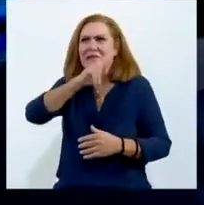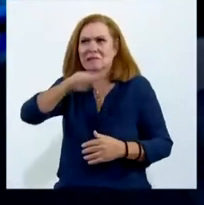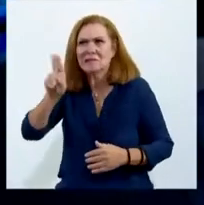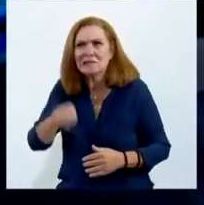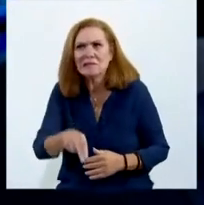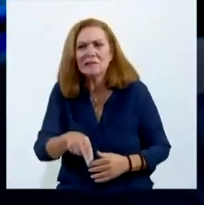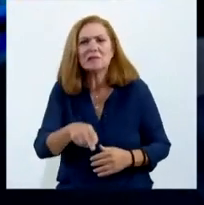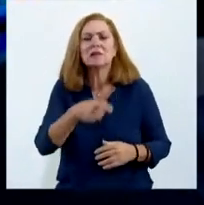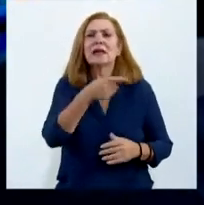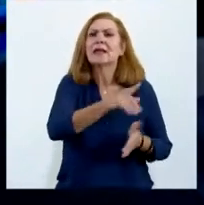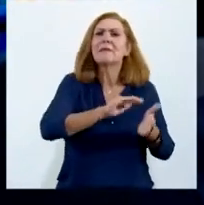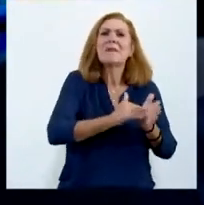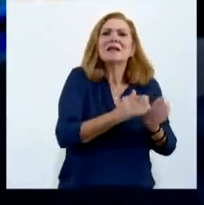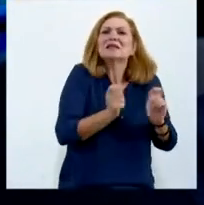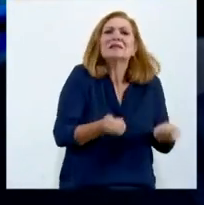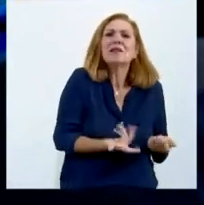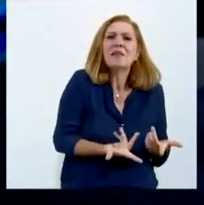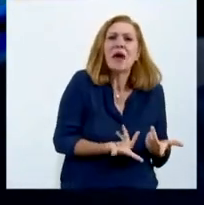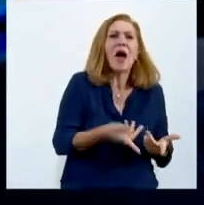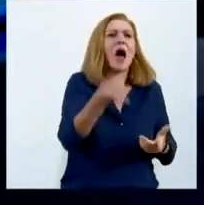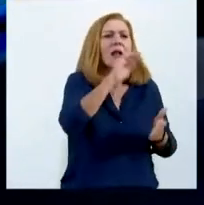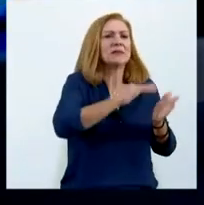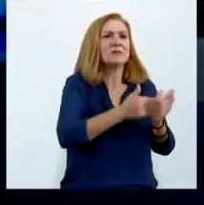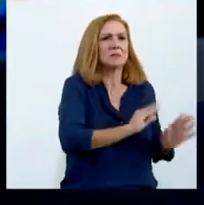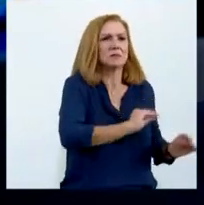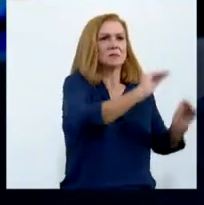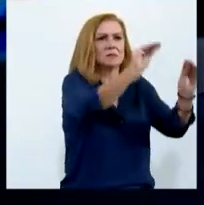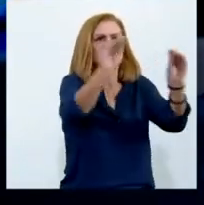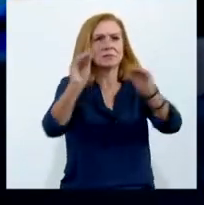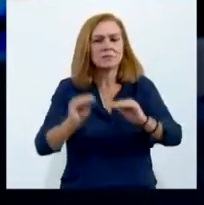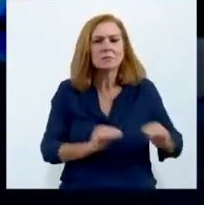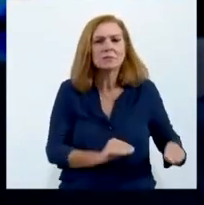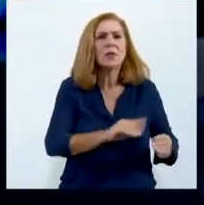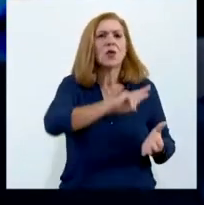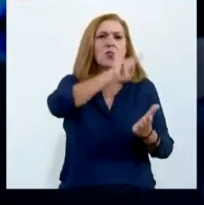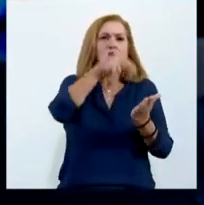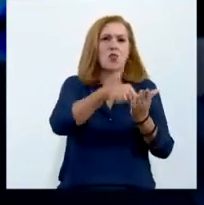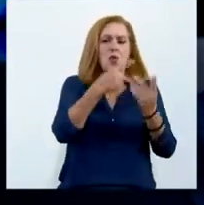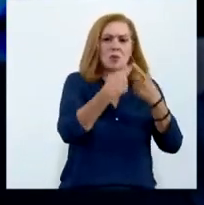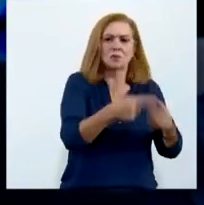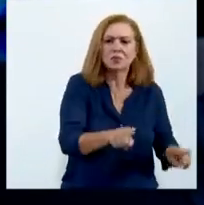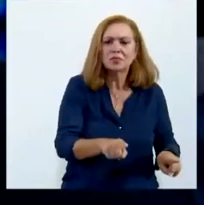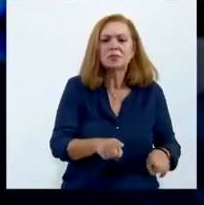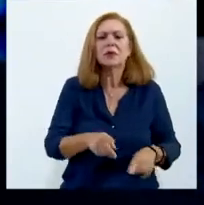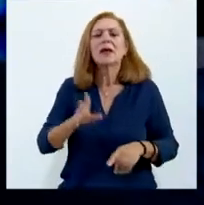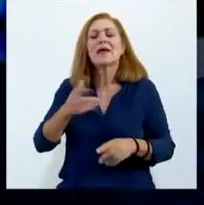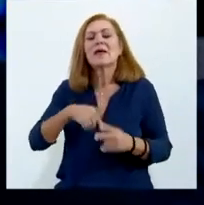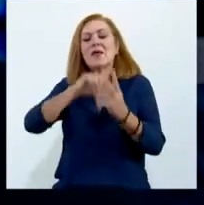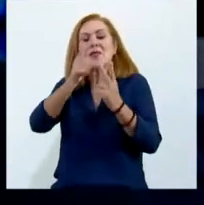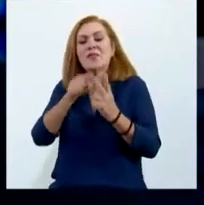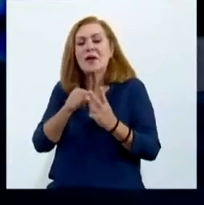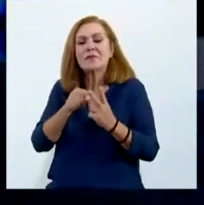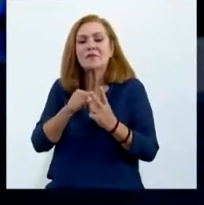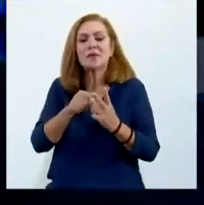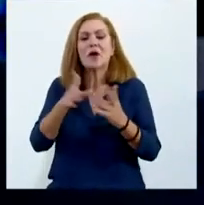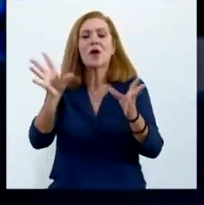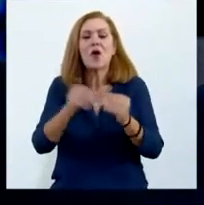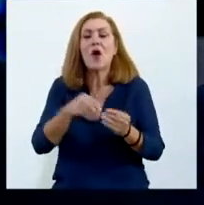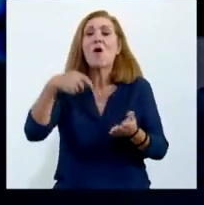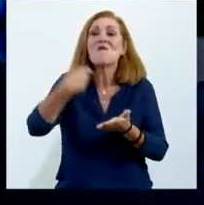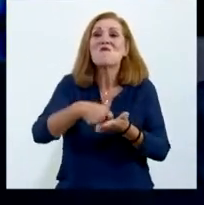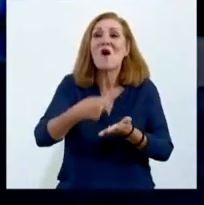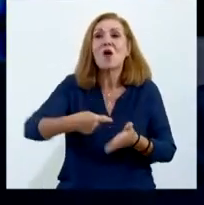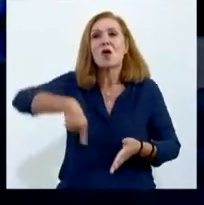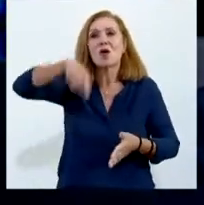με το προσωπικό? Θα μεταφερθεί σε άλλες υπηρεσίες? Θα αναλάβει άλλο ρόλο? Μπορείτε να μας απαντήσετε σε αυτό. Και το δεύτερο ερώτημα είναι για το φόρο ημερήσιας